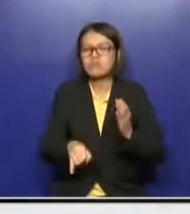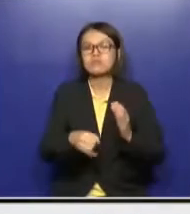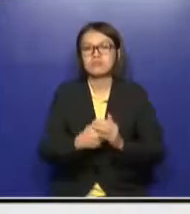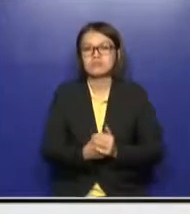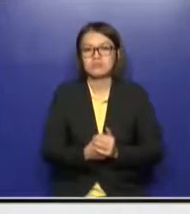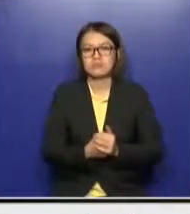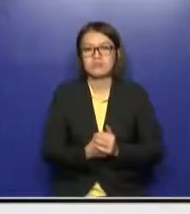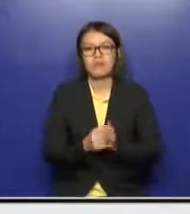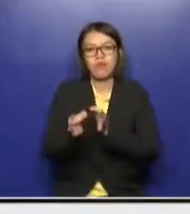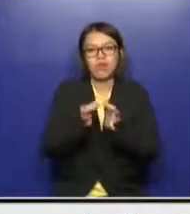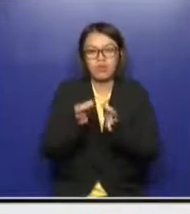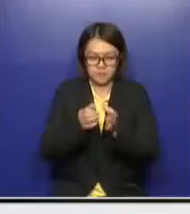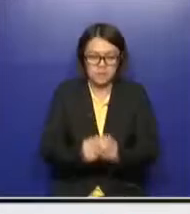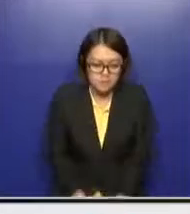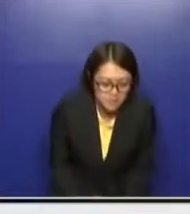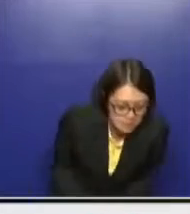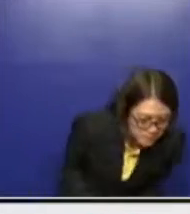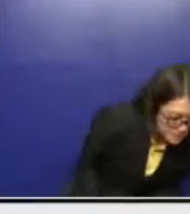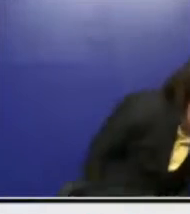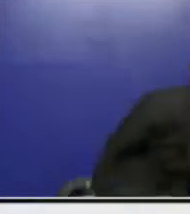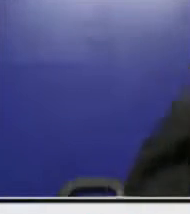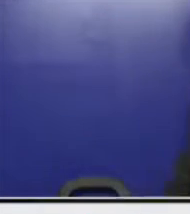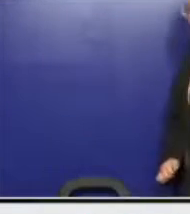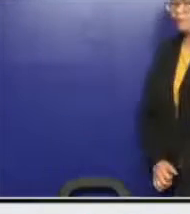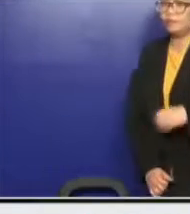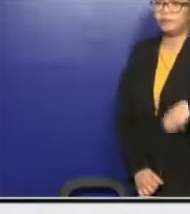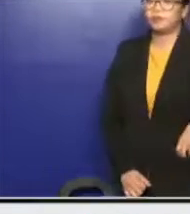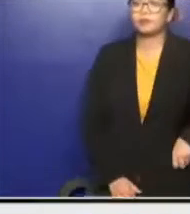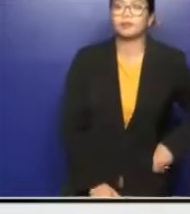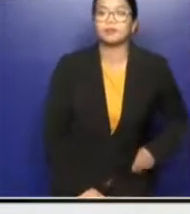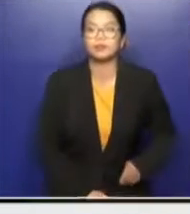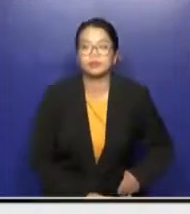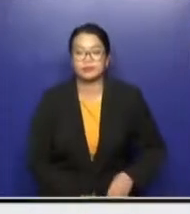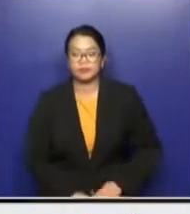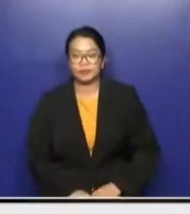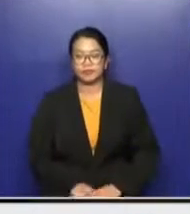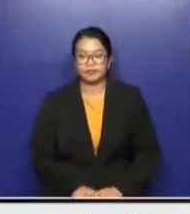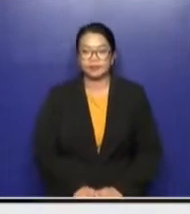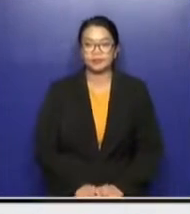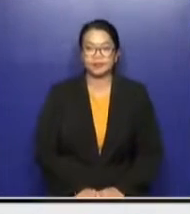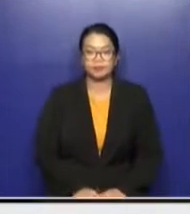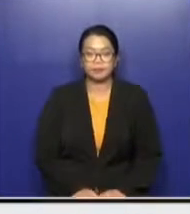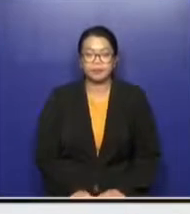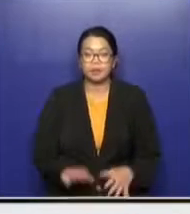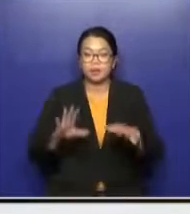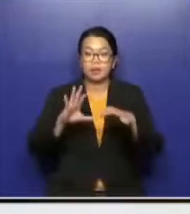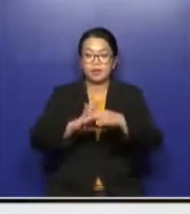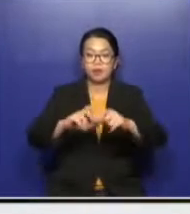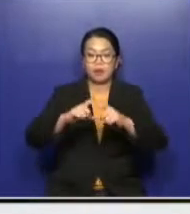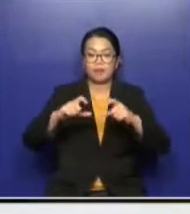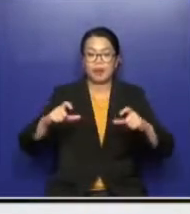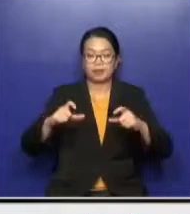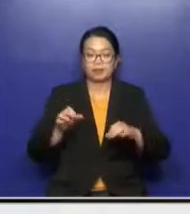ที่ชี้แจงบอกว่ามันอยู่ที่จิตสำนึกของสมาชิกสภาผู้แทนราษฎรดิฉันว่าจิตส